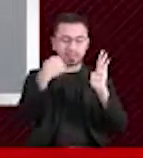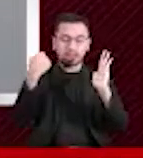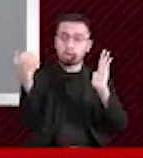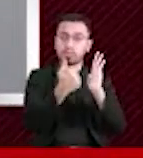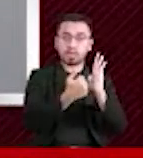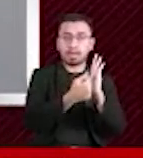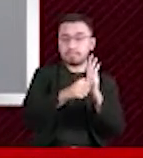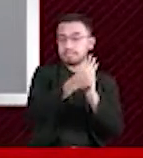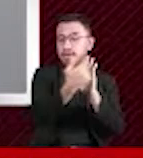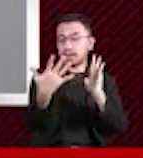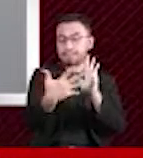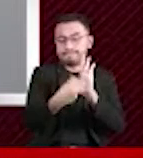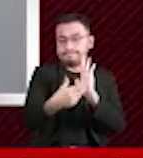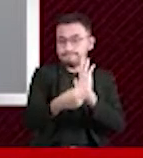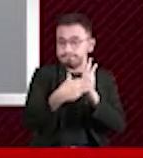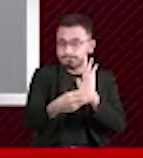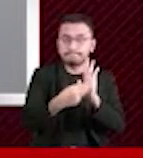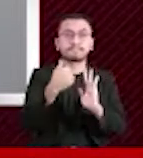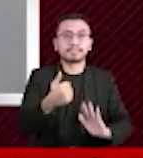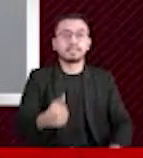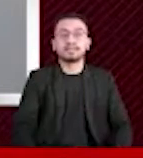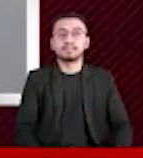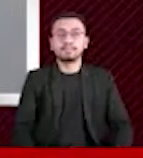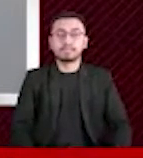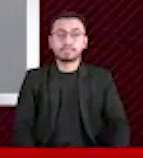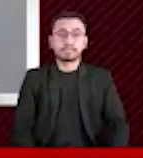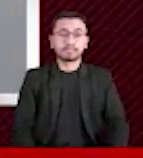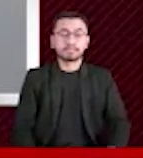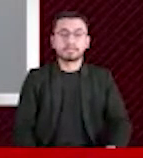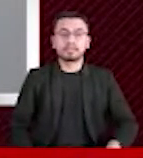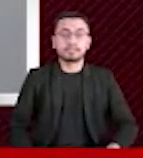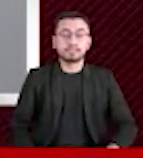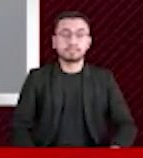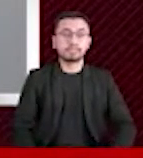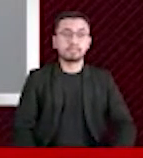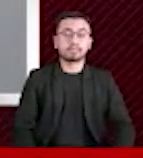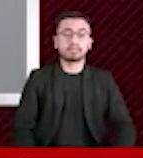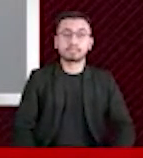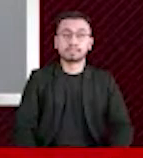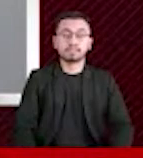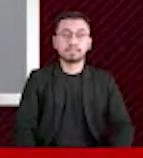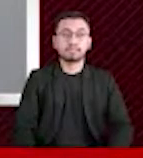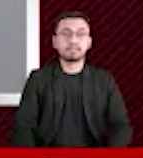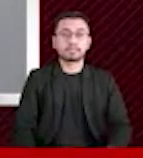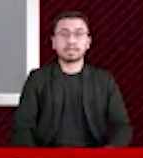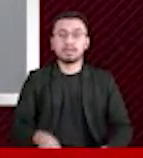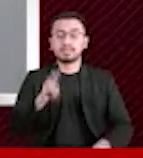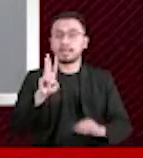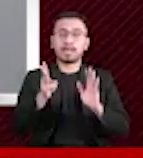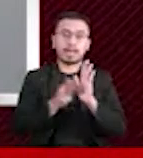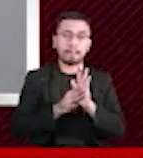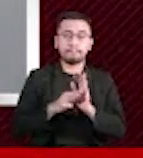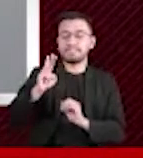apa ini setelah ini perilakunya yang utama itu kemudian adalah ini bahwa tiga m3t tetap bisa